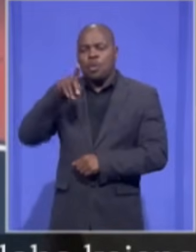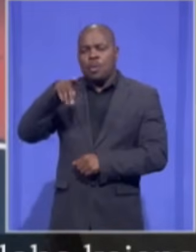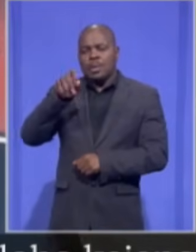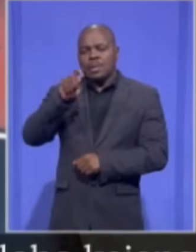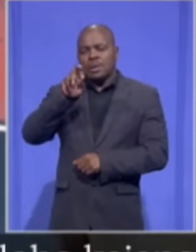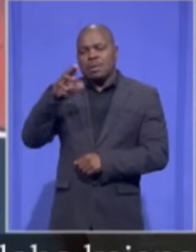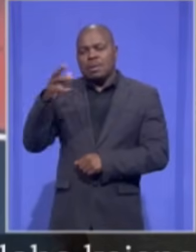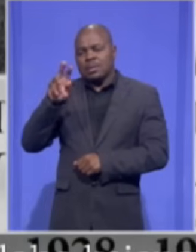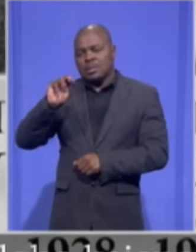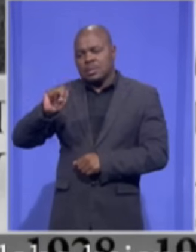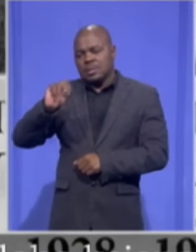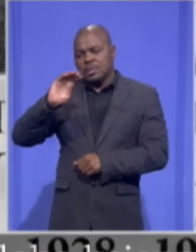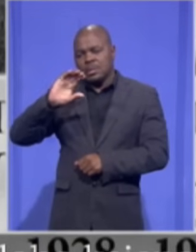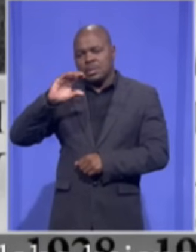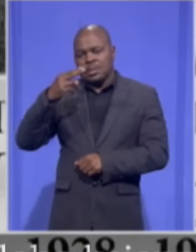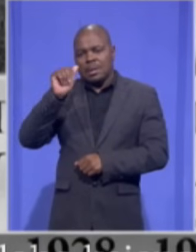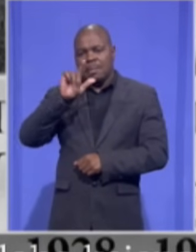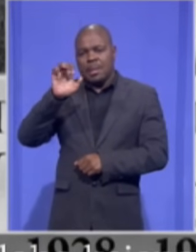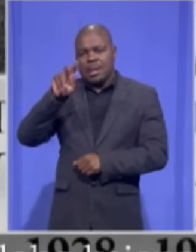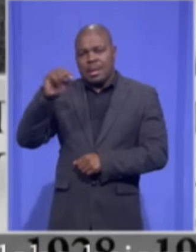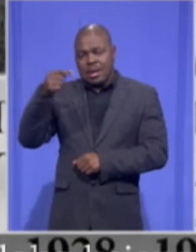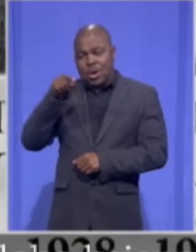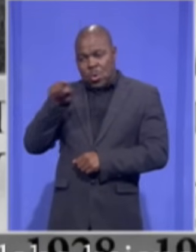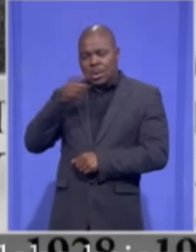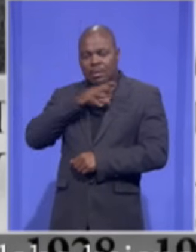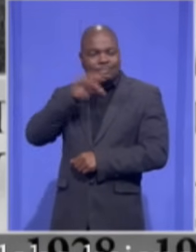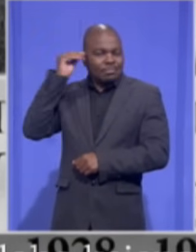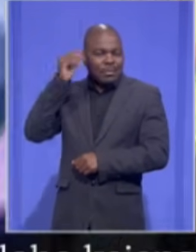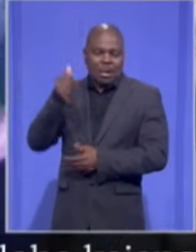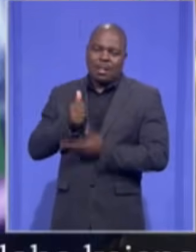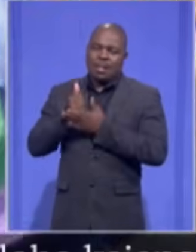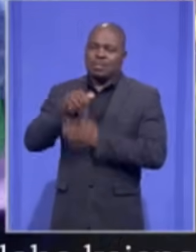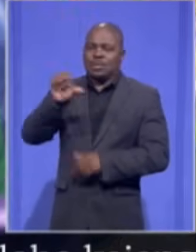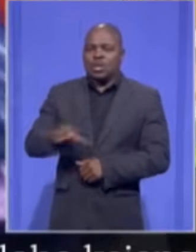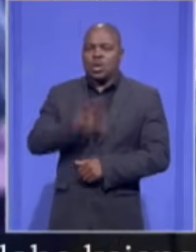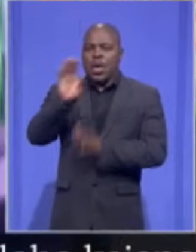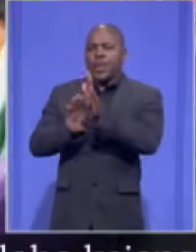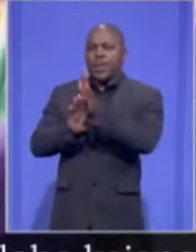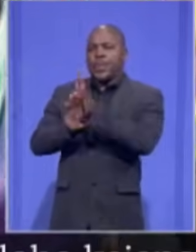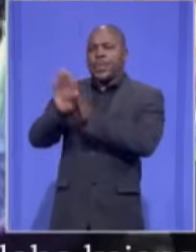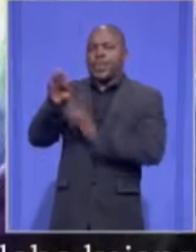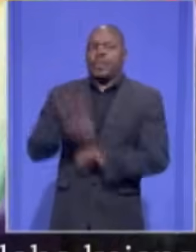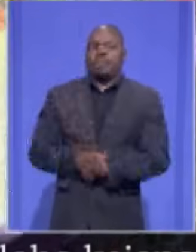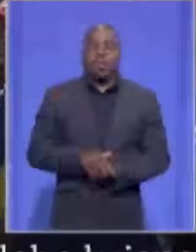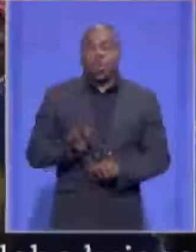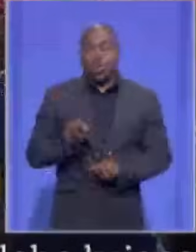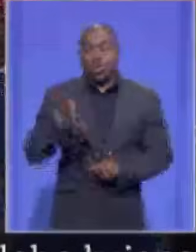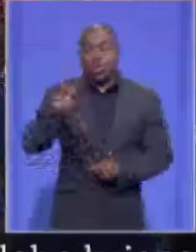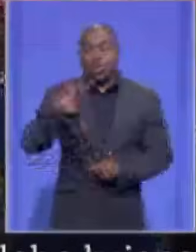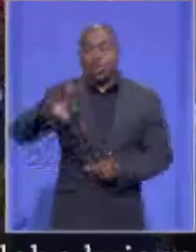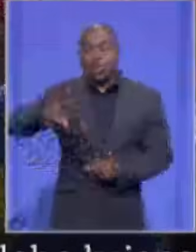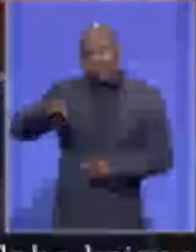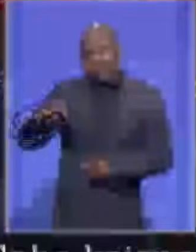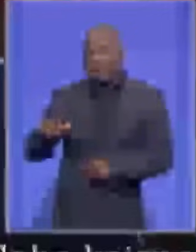ile a hopolwa ka lebaka la kabelo ya hae ntshetsopeleng ya naha. Provinseng ya Northwest ditho